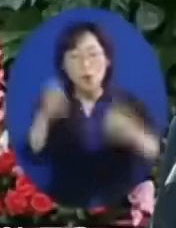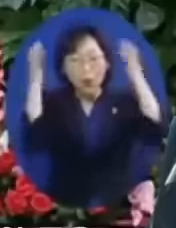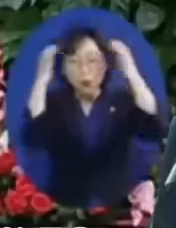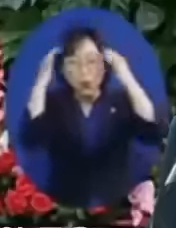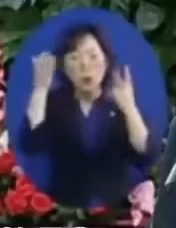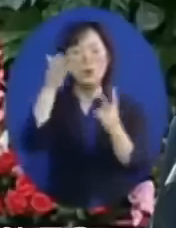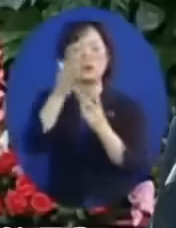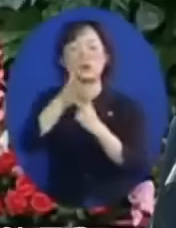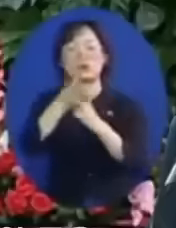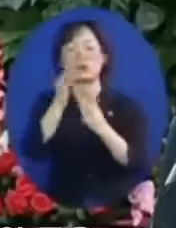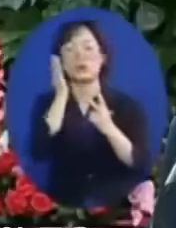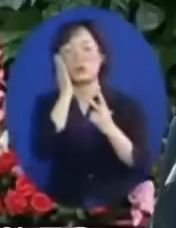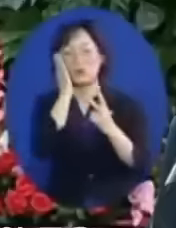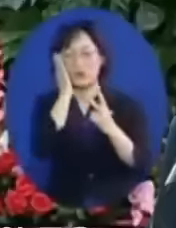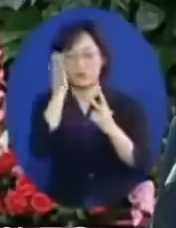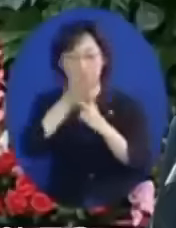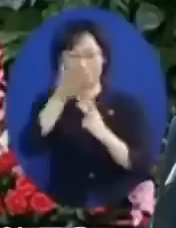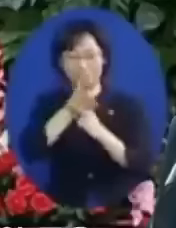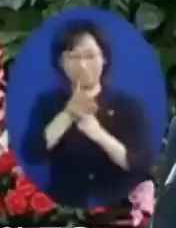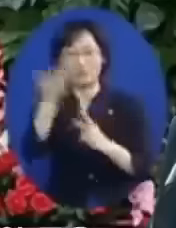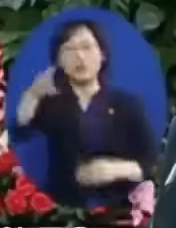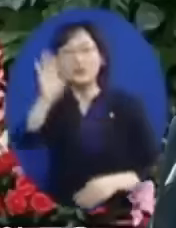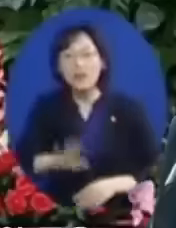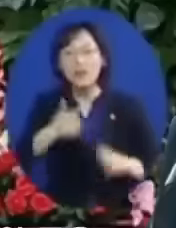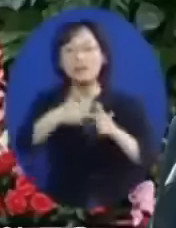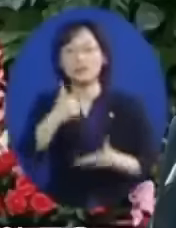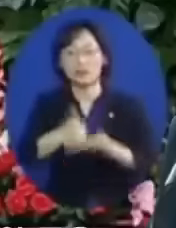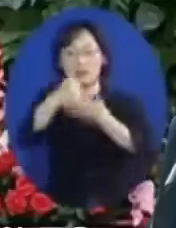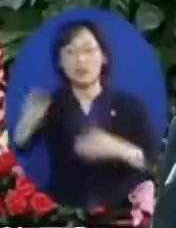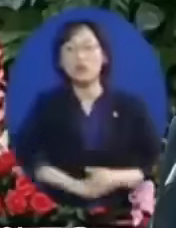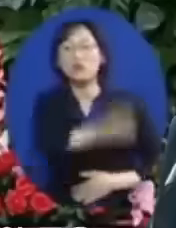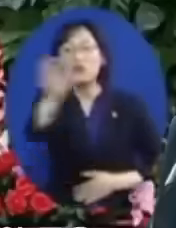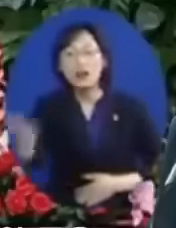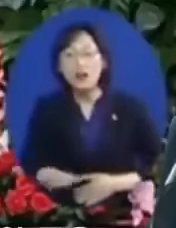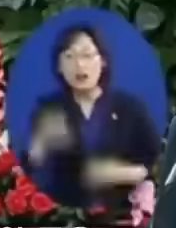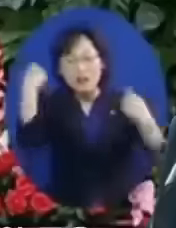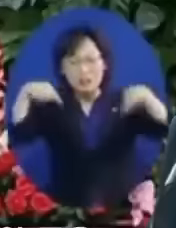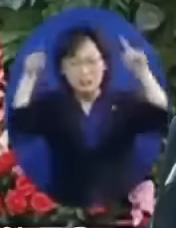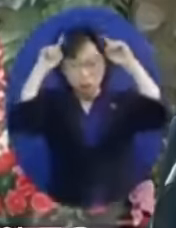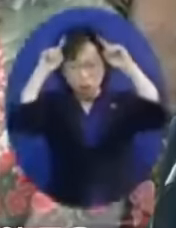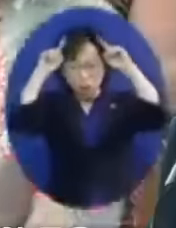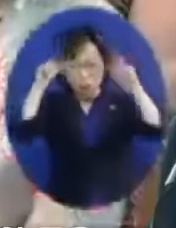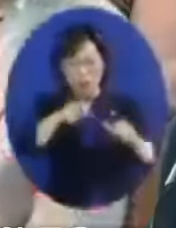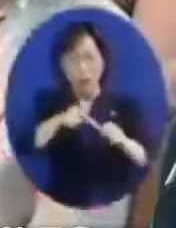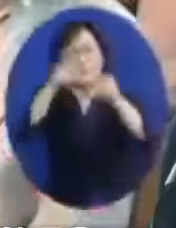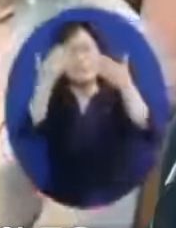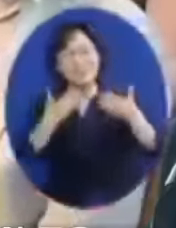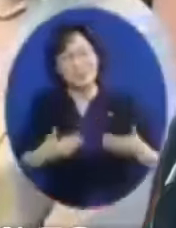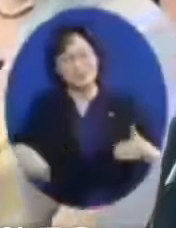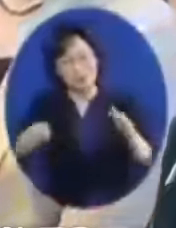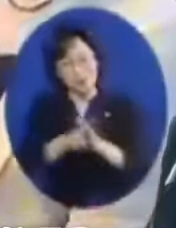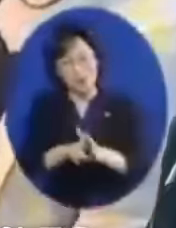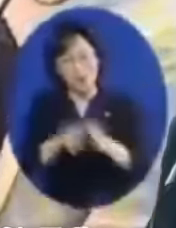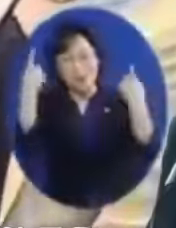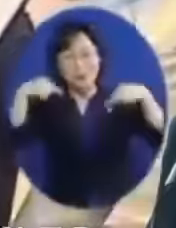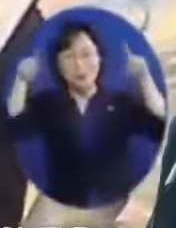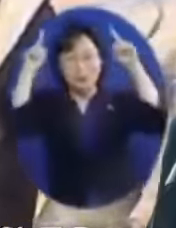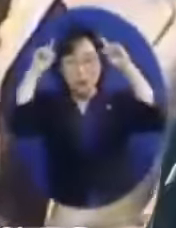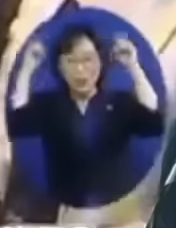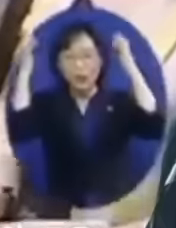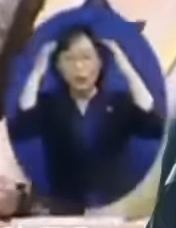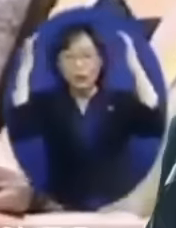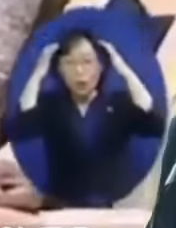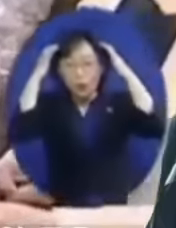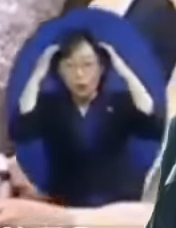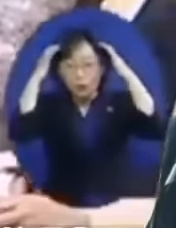둘 중에 한 곳밖에 없는 것입니다. 그런데 예수님은 우리를 지옥에서 건지기 위해서 당신이 지옥의 고통을